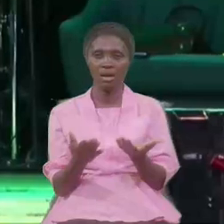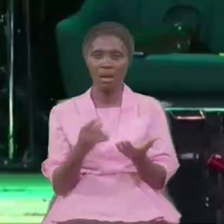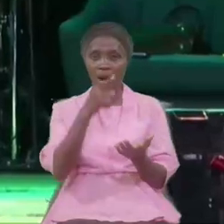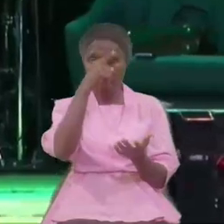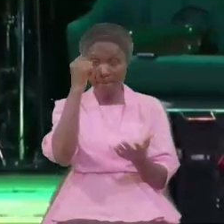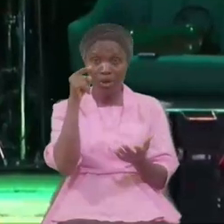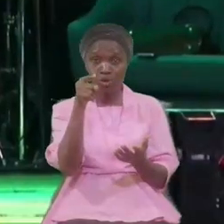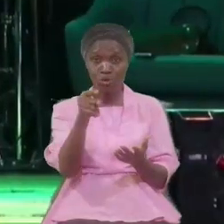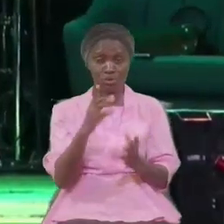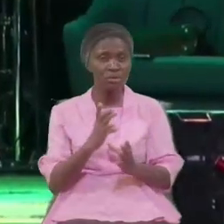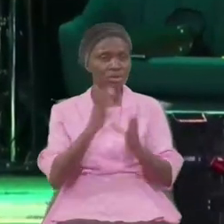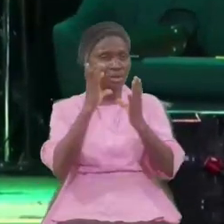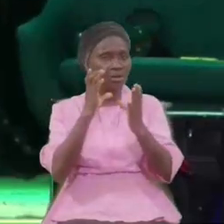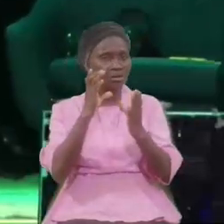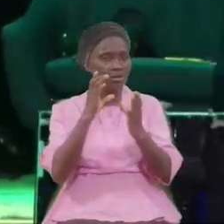Parce que vous criez?